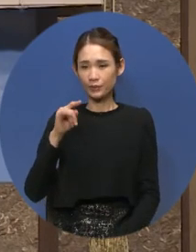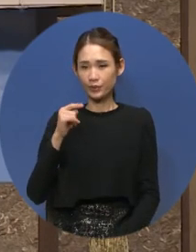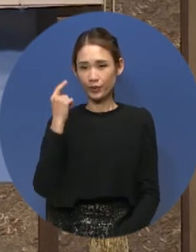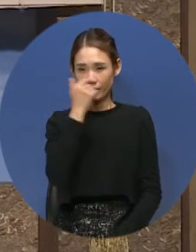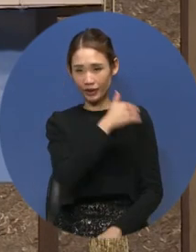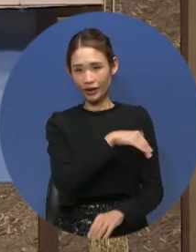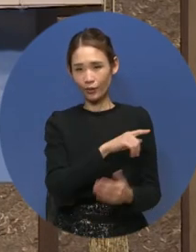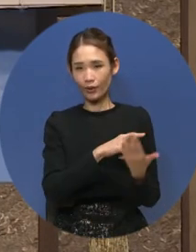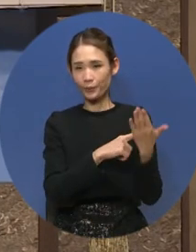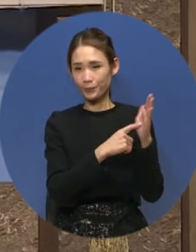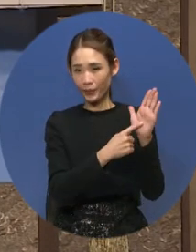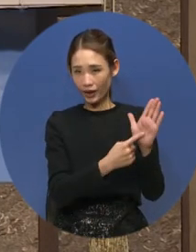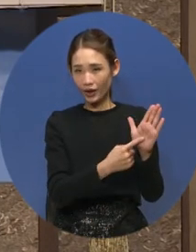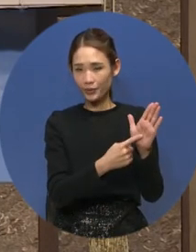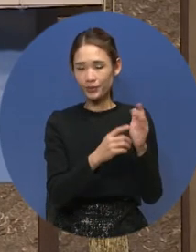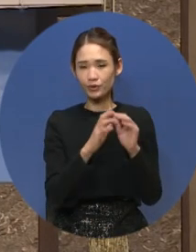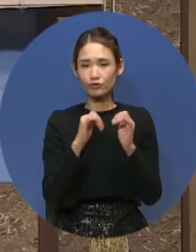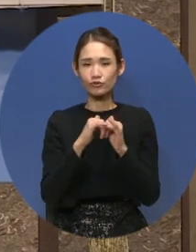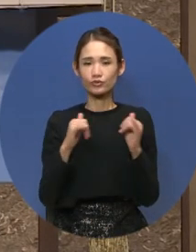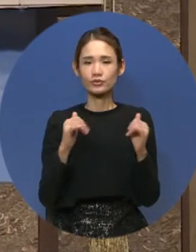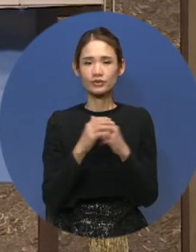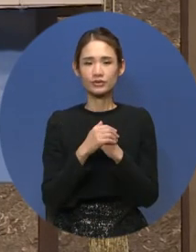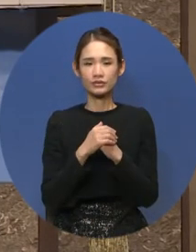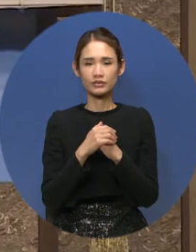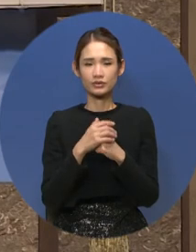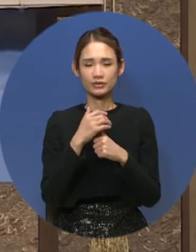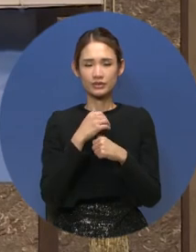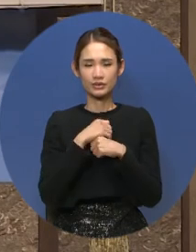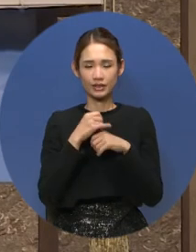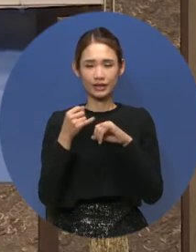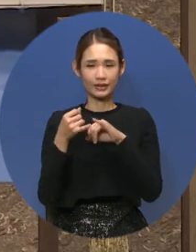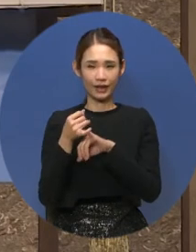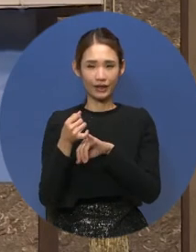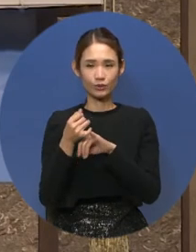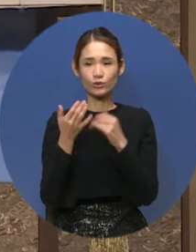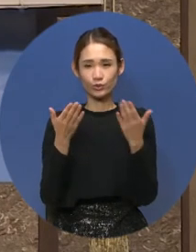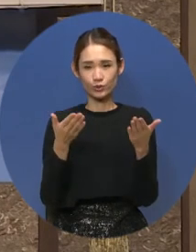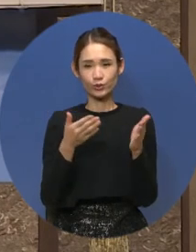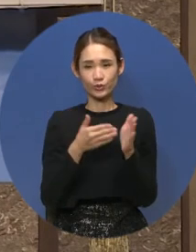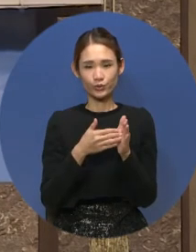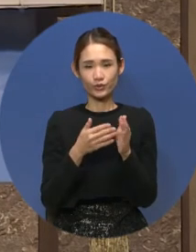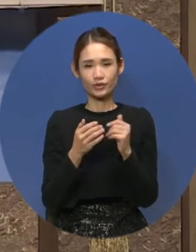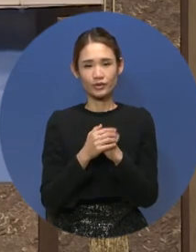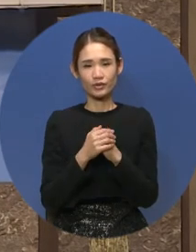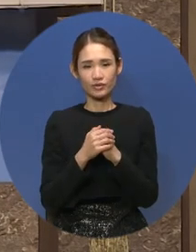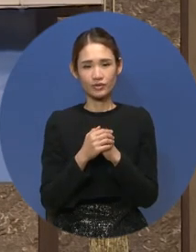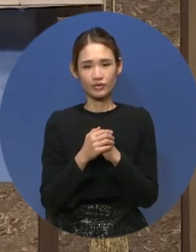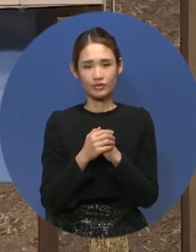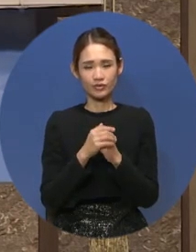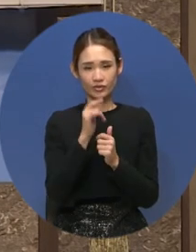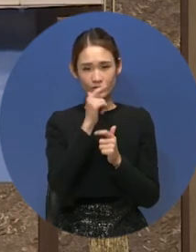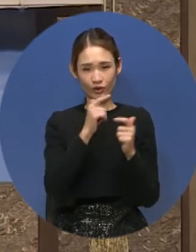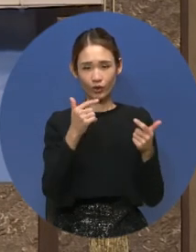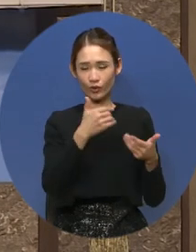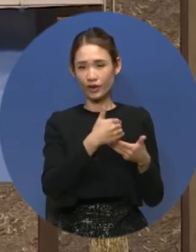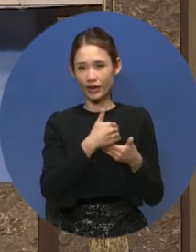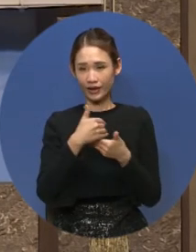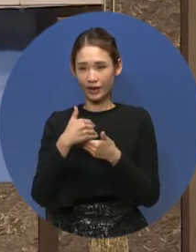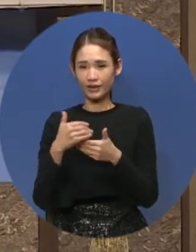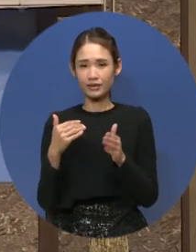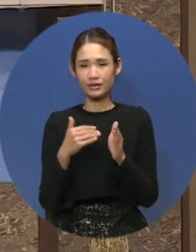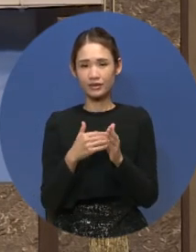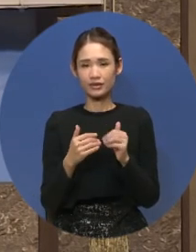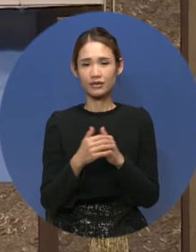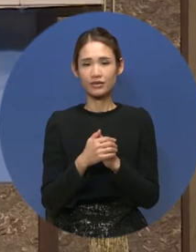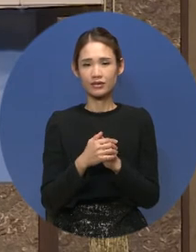정비계를 발표해가지고 국민들한테 이제 약속을 이제 지킨 사례입니다. 그 외에도 여러 가지 제안을 하셨습니다. 네.